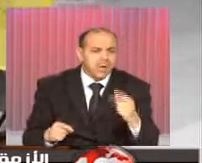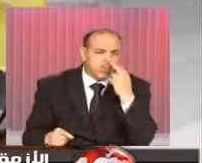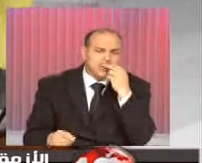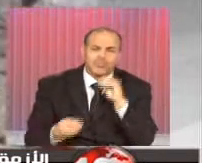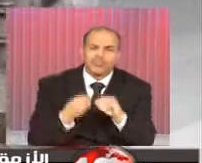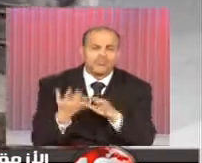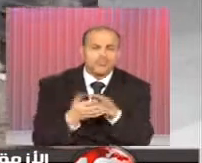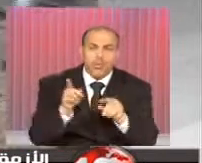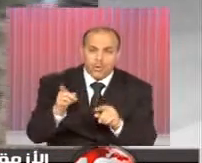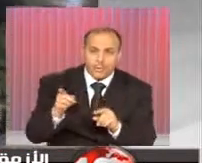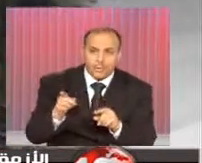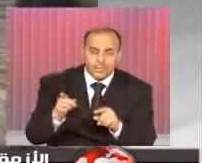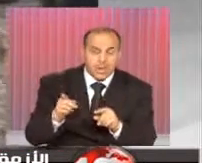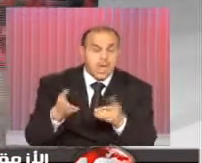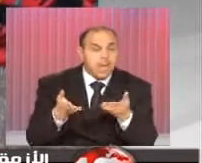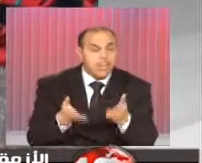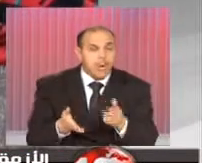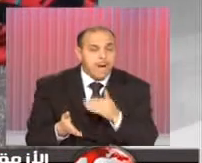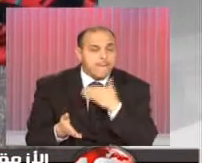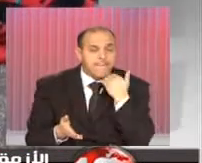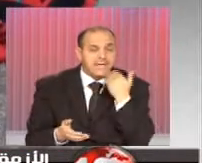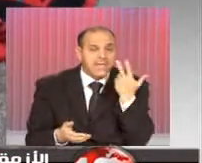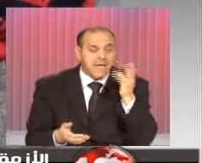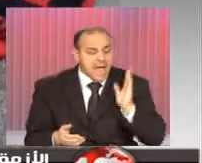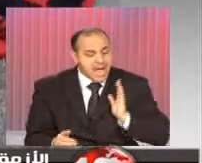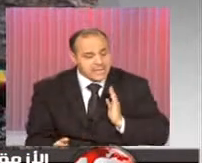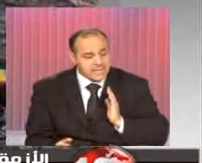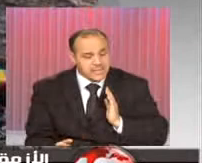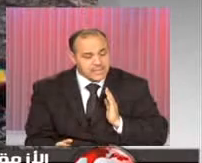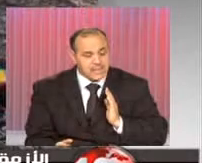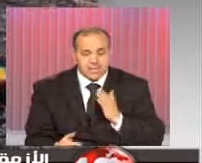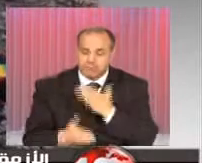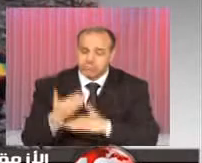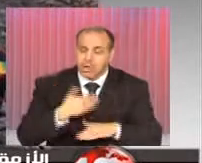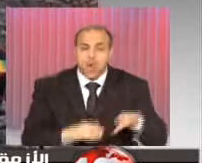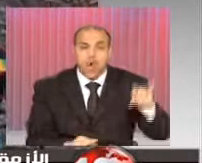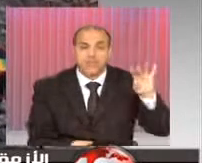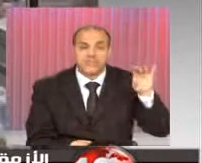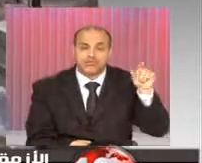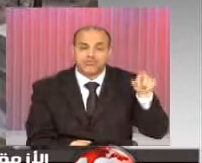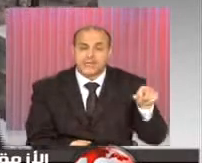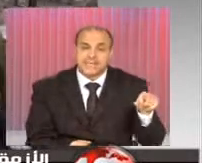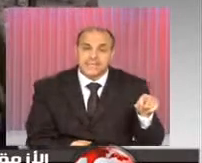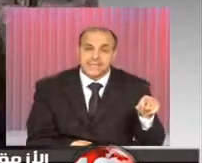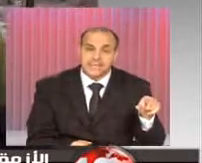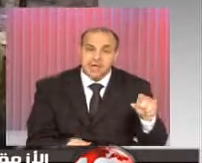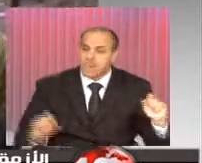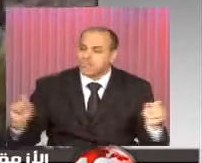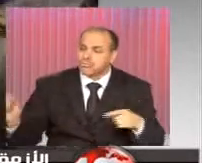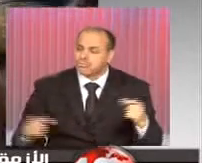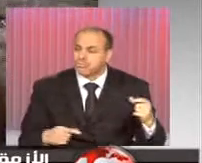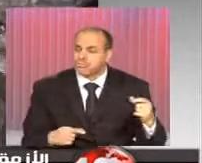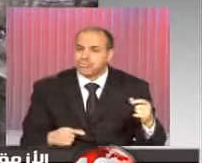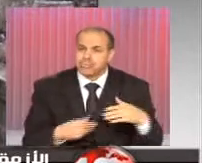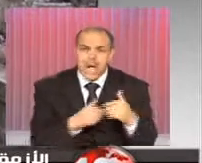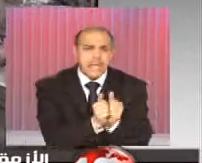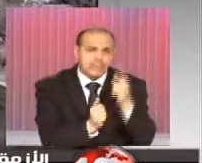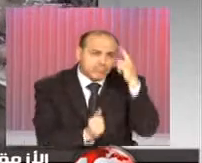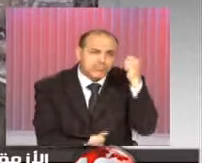هناك، والحصيلة مقتل 3 جنود وإصابة 15 آخرين في معارك مع